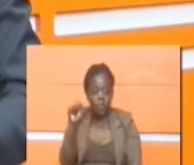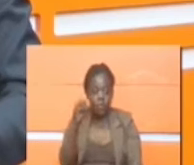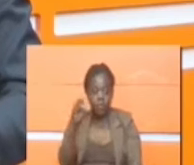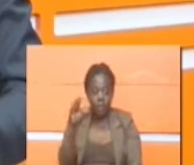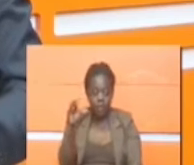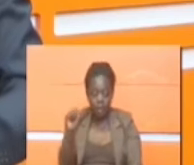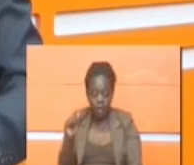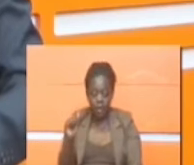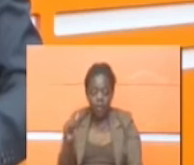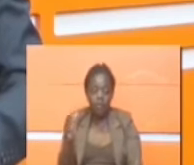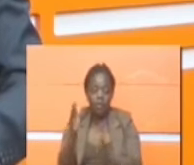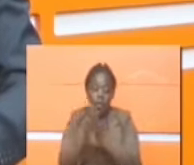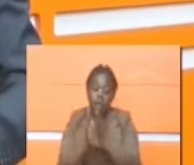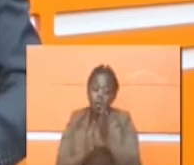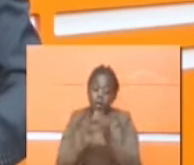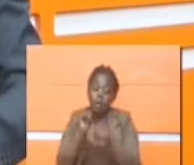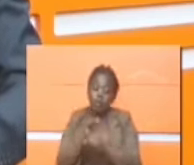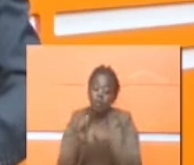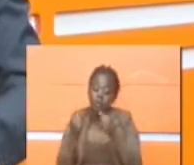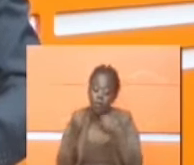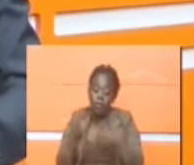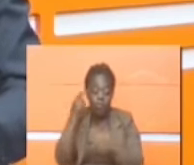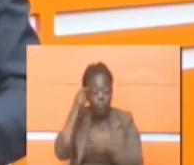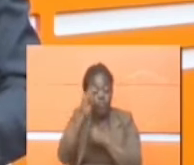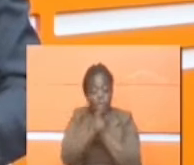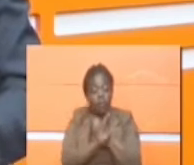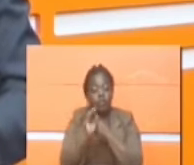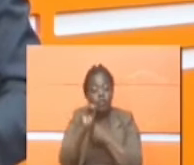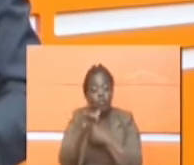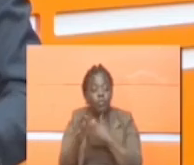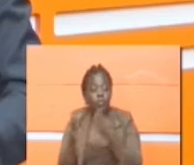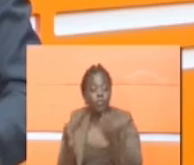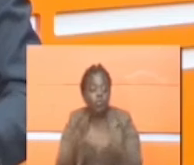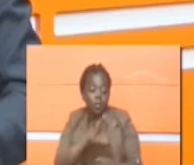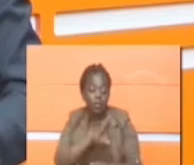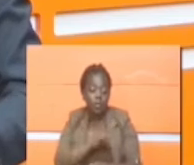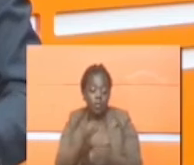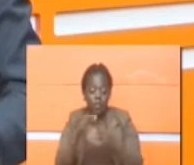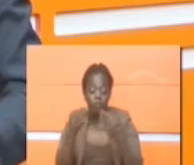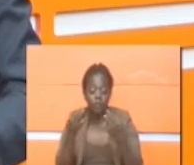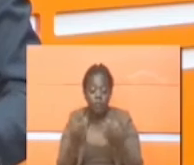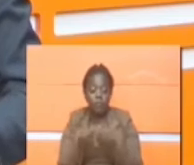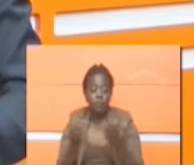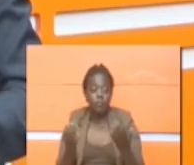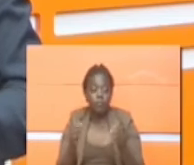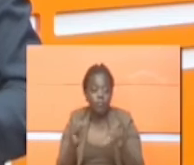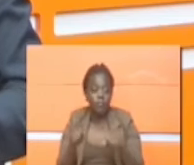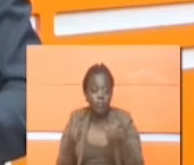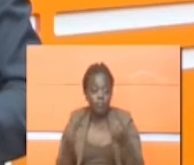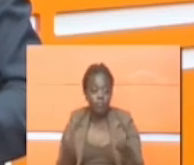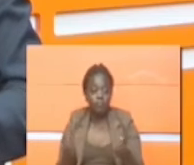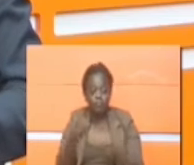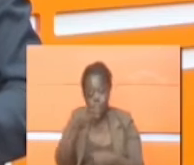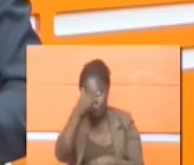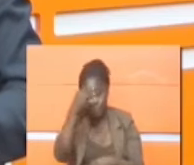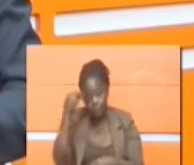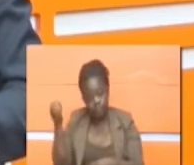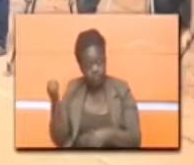Arupo. Atendereza emirimu gye yakolera eggwanga lye n'agumya famire nti tebajja